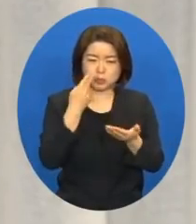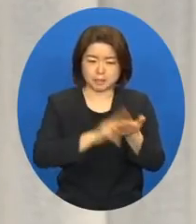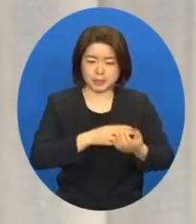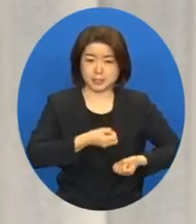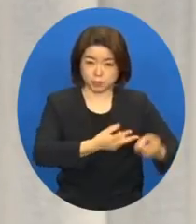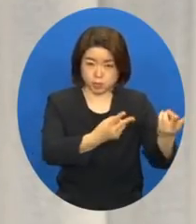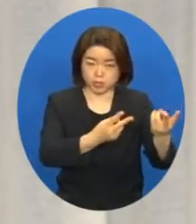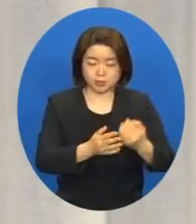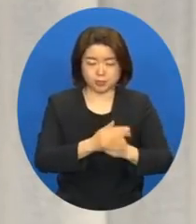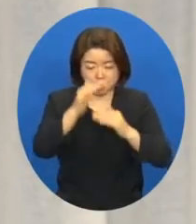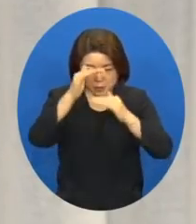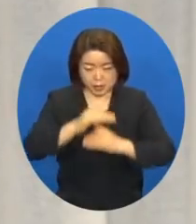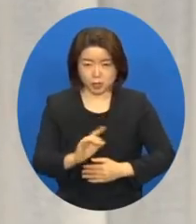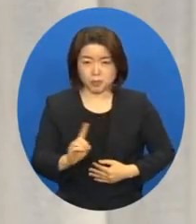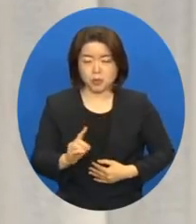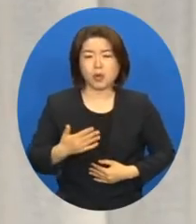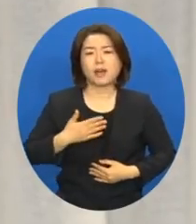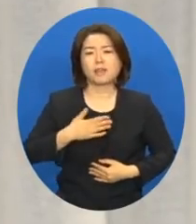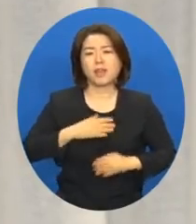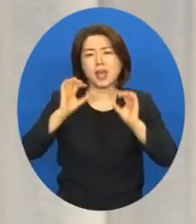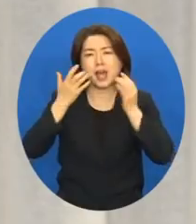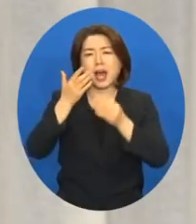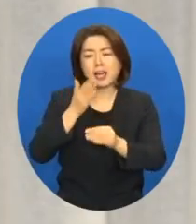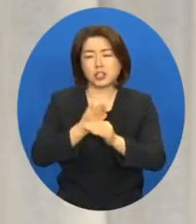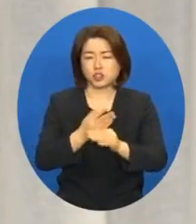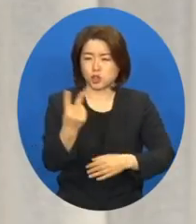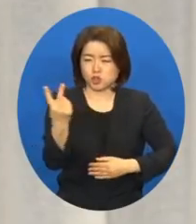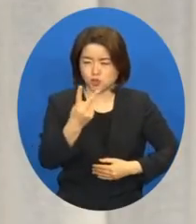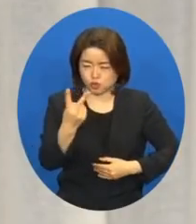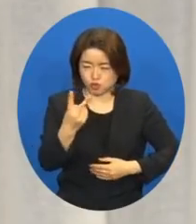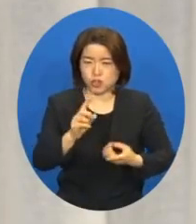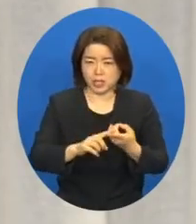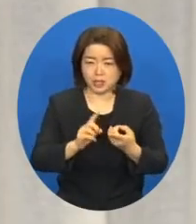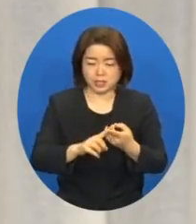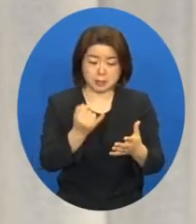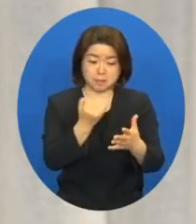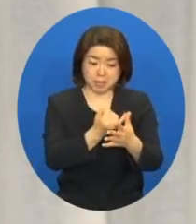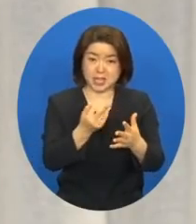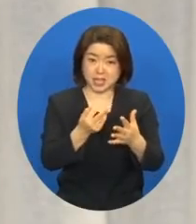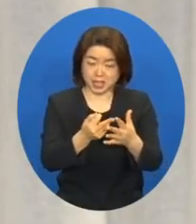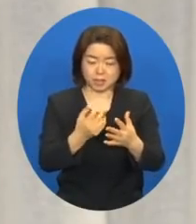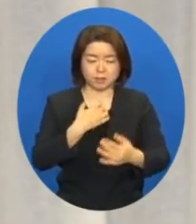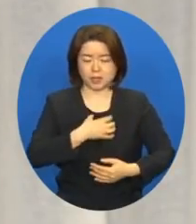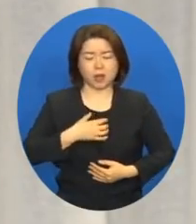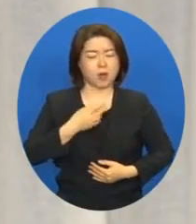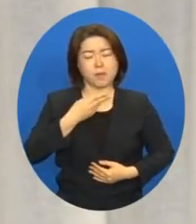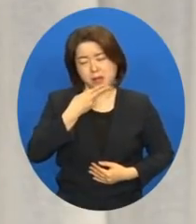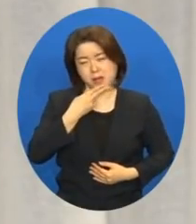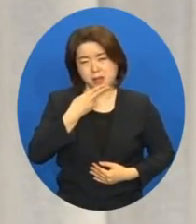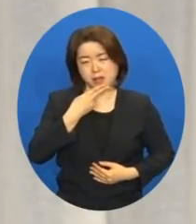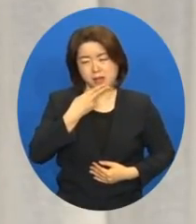썼습니다. 저는 제 아이들 중 둘에 대해서는 전혀 근심 걱정을 하지 않습니다.